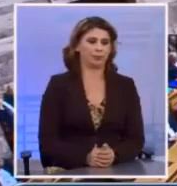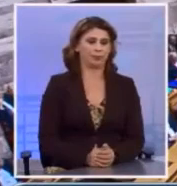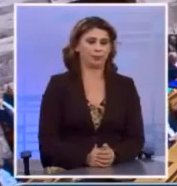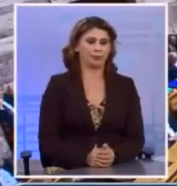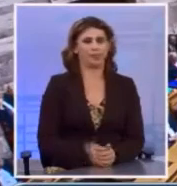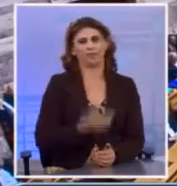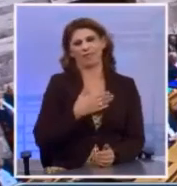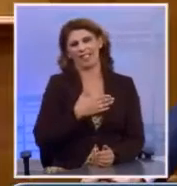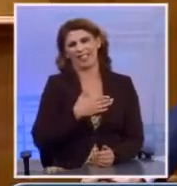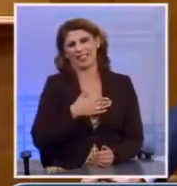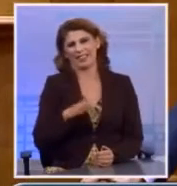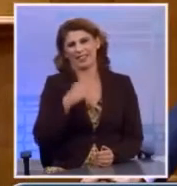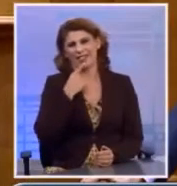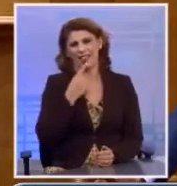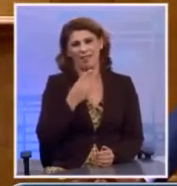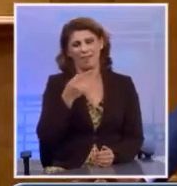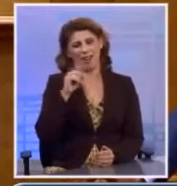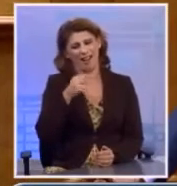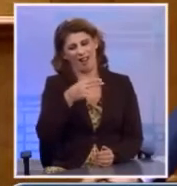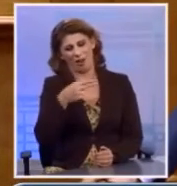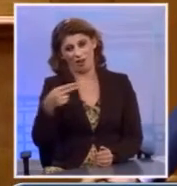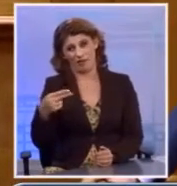Δεν θέλω να χρησιμοποιήσω μια έκφραση άλλη,